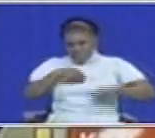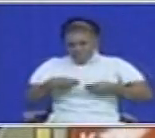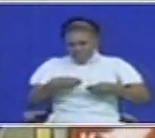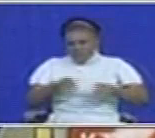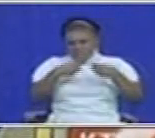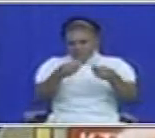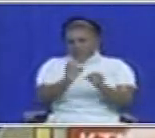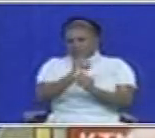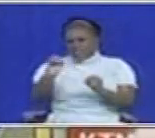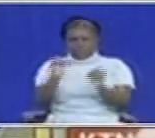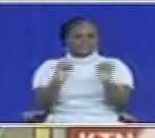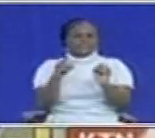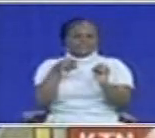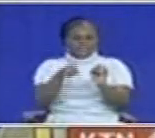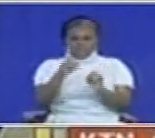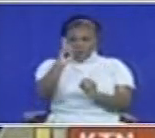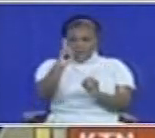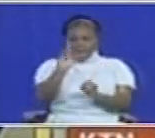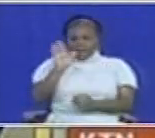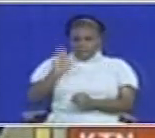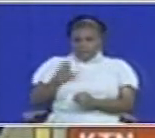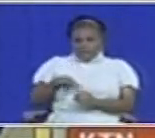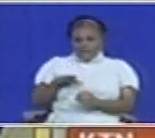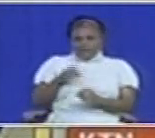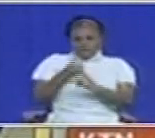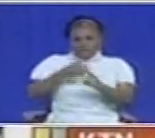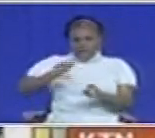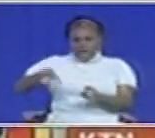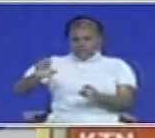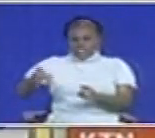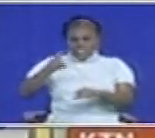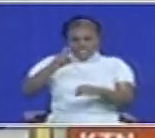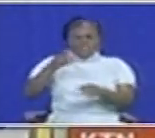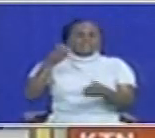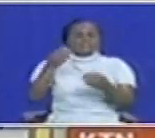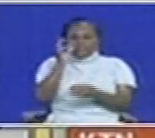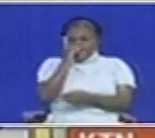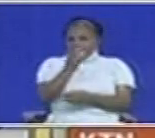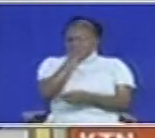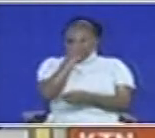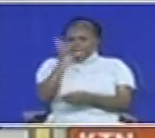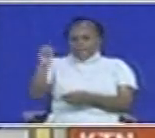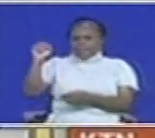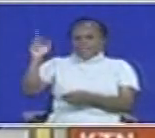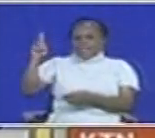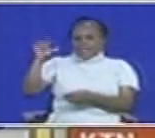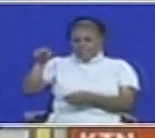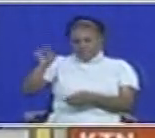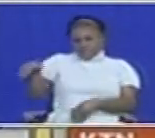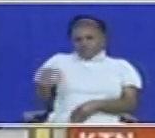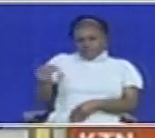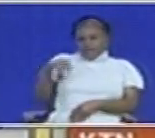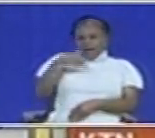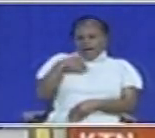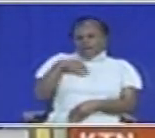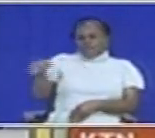Ndio kauli inayompa msukumo msanii mmoja wa uchoraji kutoka kaunti ya Nyeri, Mary Wanja, ambaye licha ya kupooza kutokana na ugonjwa